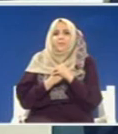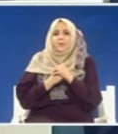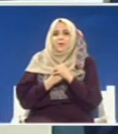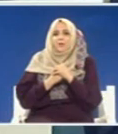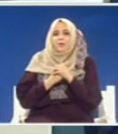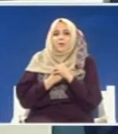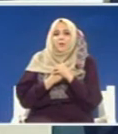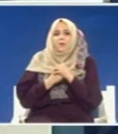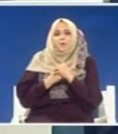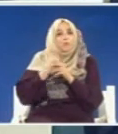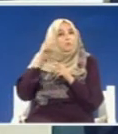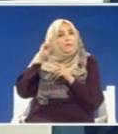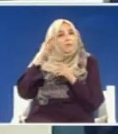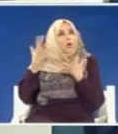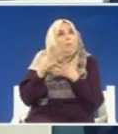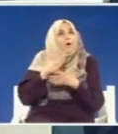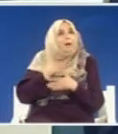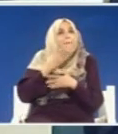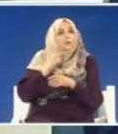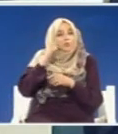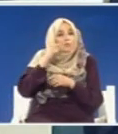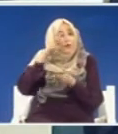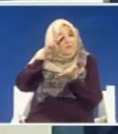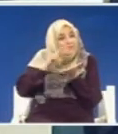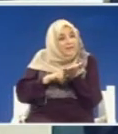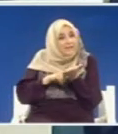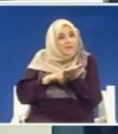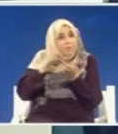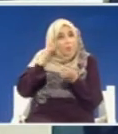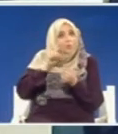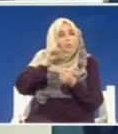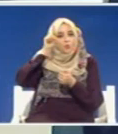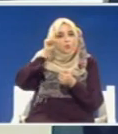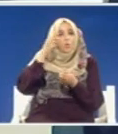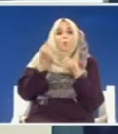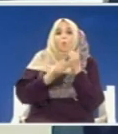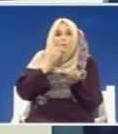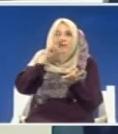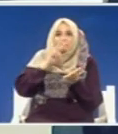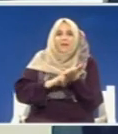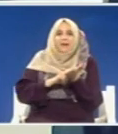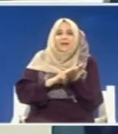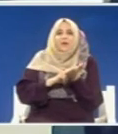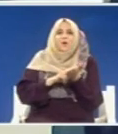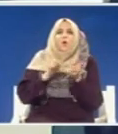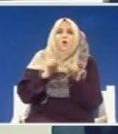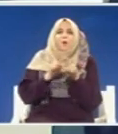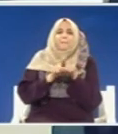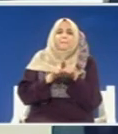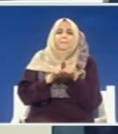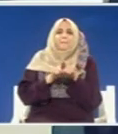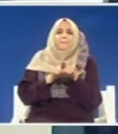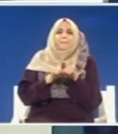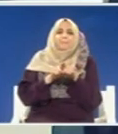تفكر فيما كان هذا الحب حبا حقيقيا لله أم حبا مفتعلا،